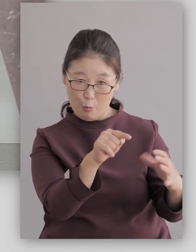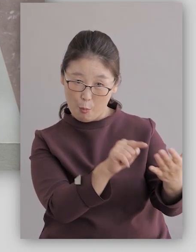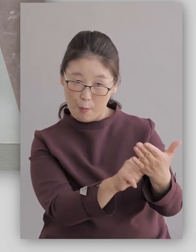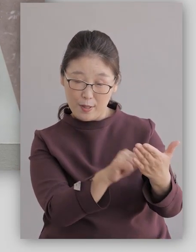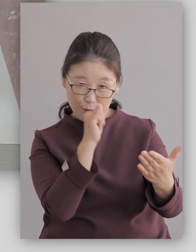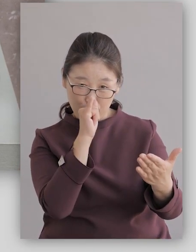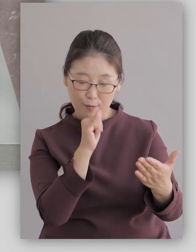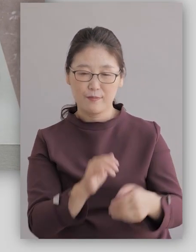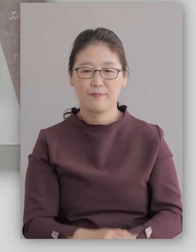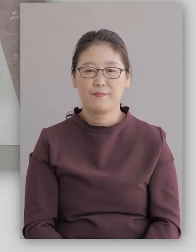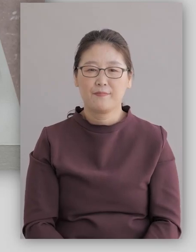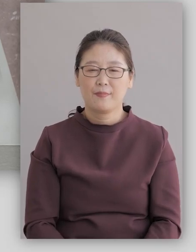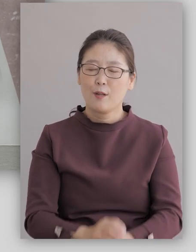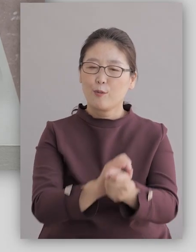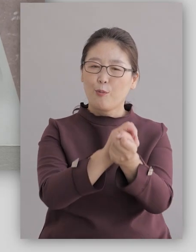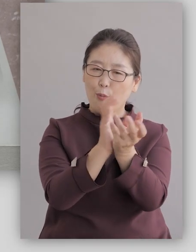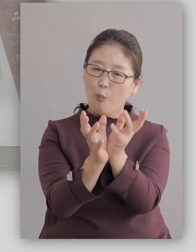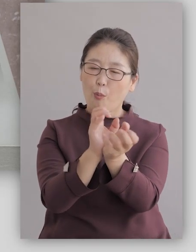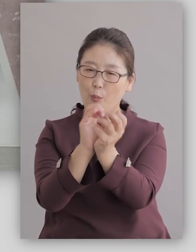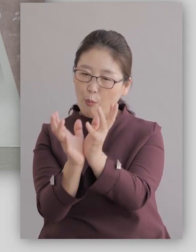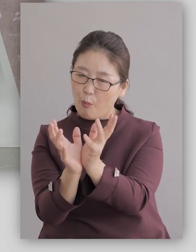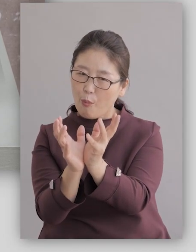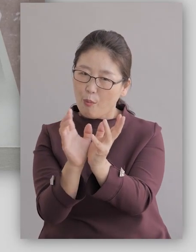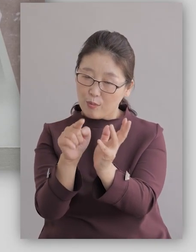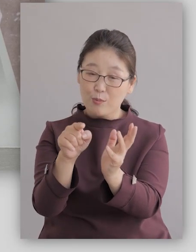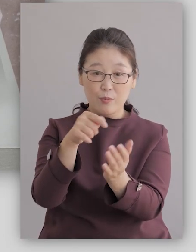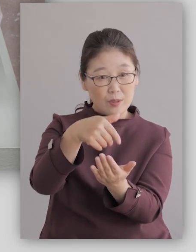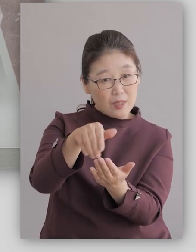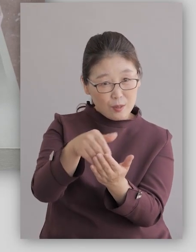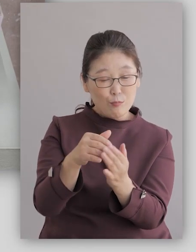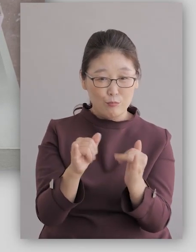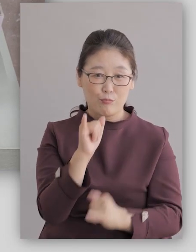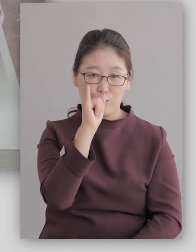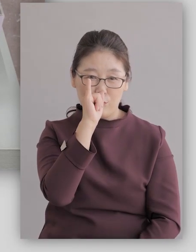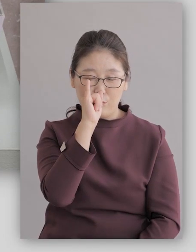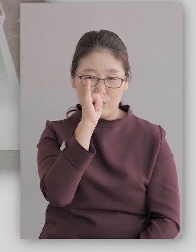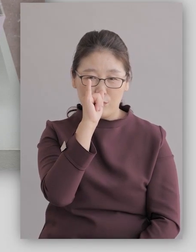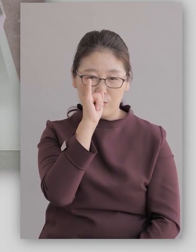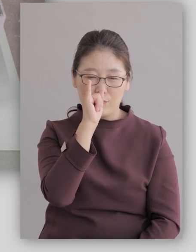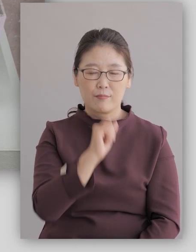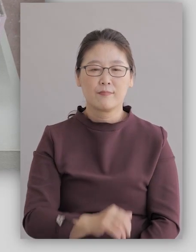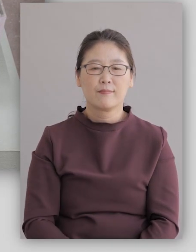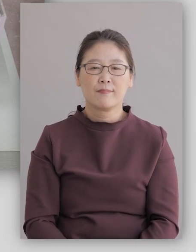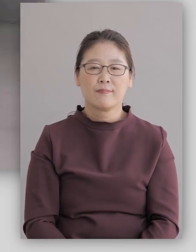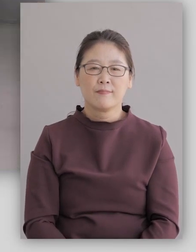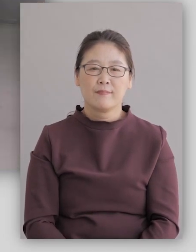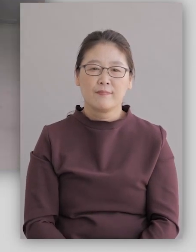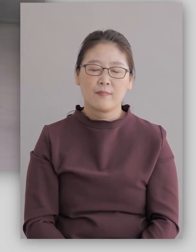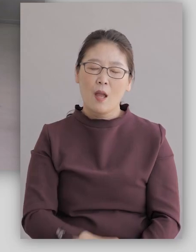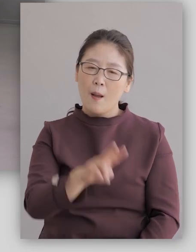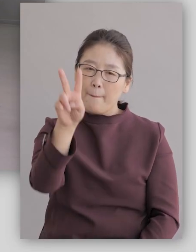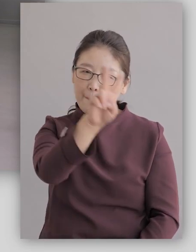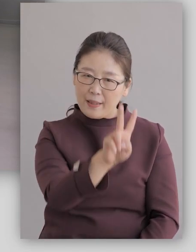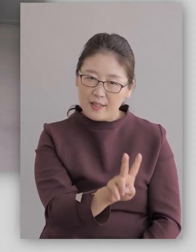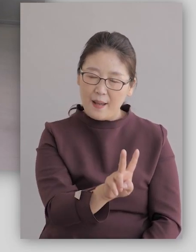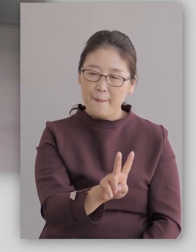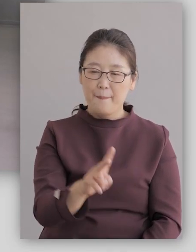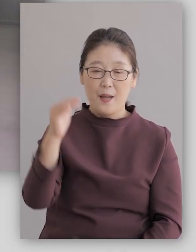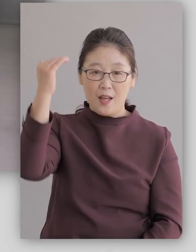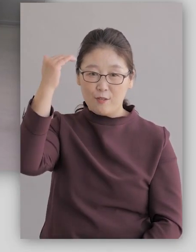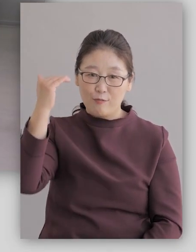이렇게 끊임없이 또 꽃을 그리는 어떤 작가님들 모습들을 확인을 하면서 베트남과